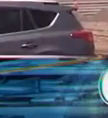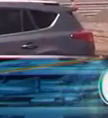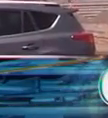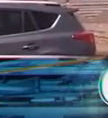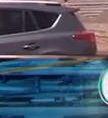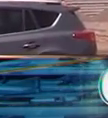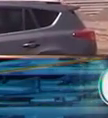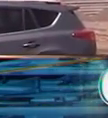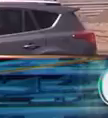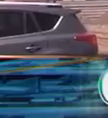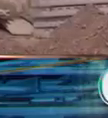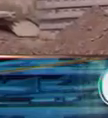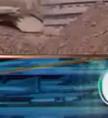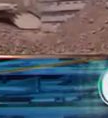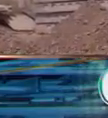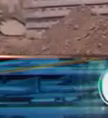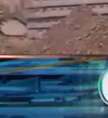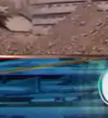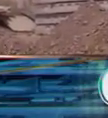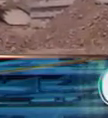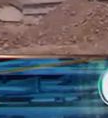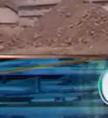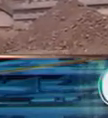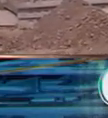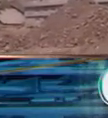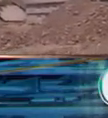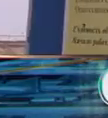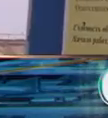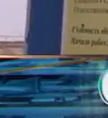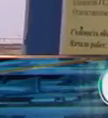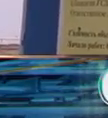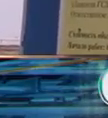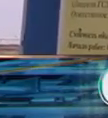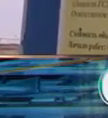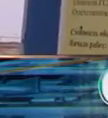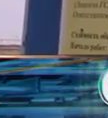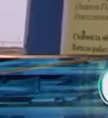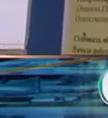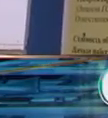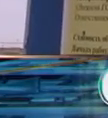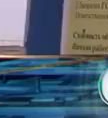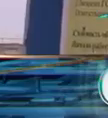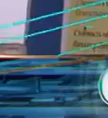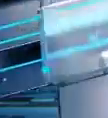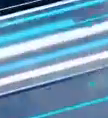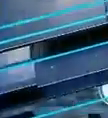За здоровье нации. 7 физкультурно-оздоровительных комплексов сдадут в Алматинской области в нынешнем году.